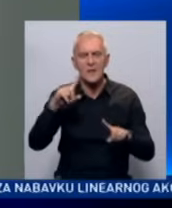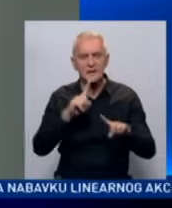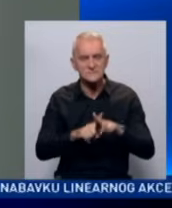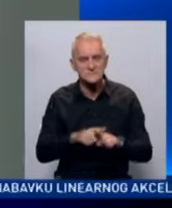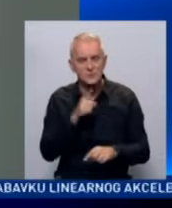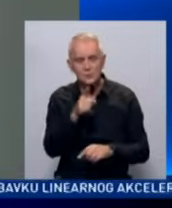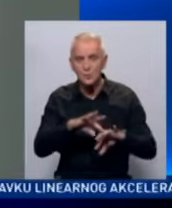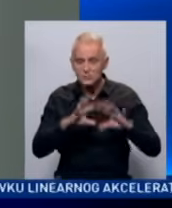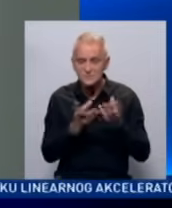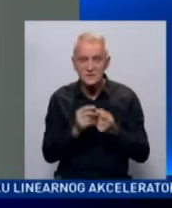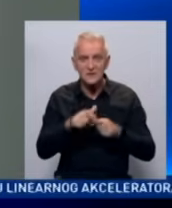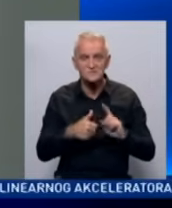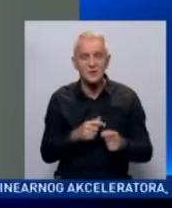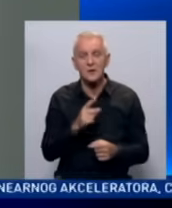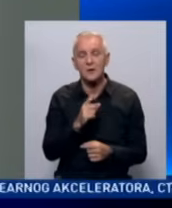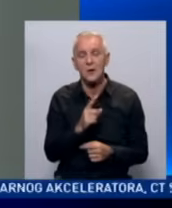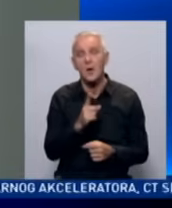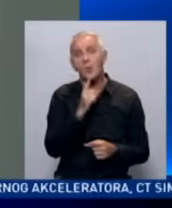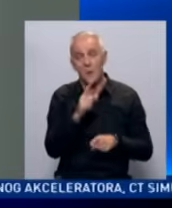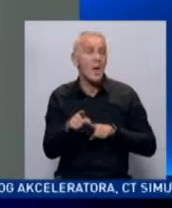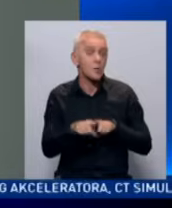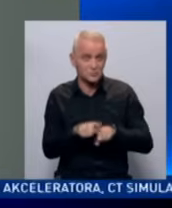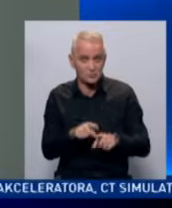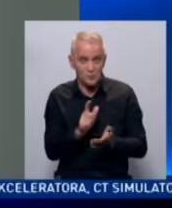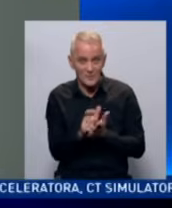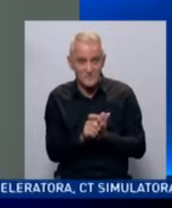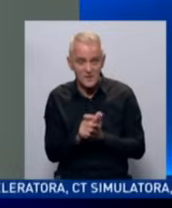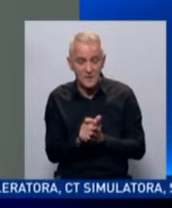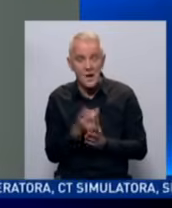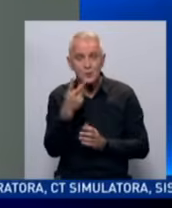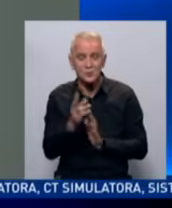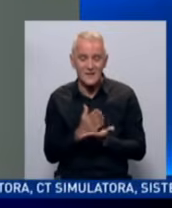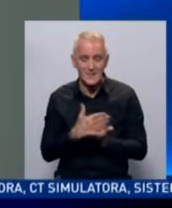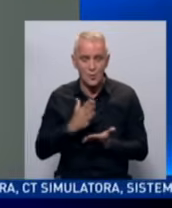su urađene dok istovremeno, a to je onaj drugi dio mog odgovora,